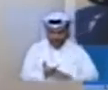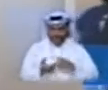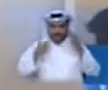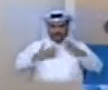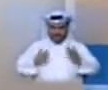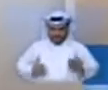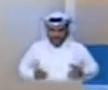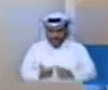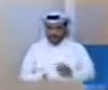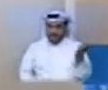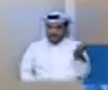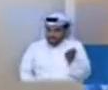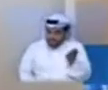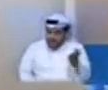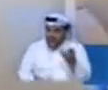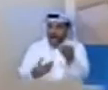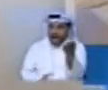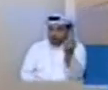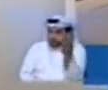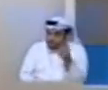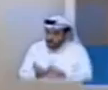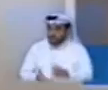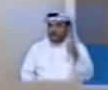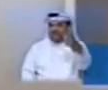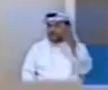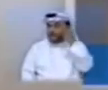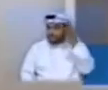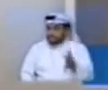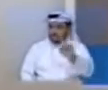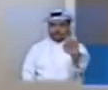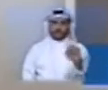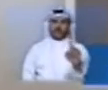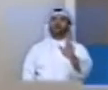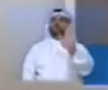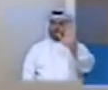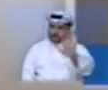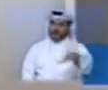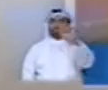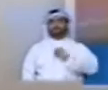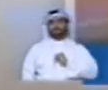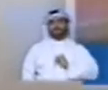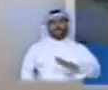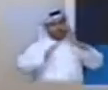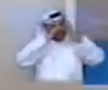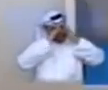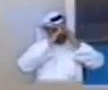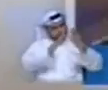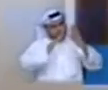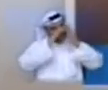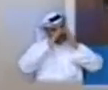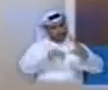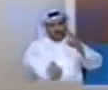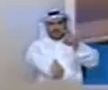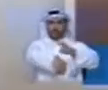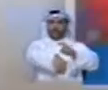ما إذا كان هناك نوع من التواجد الأمني أو المروري موجود في مثل هذه الأمور. شكرا عميد عادل الحشاش،